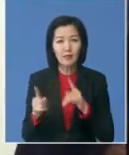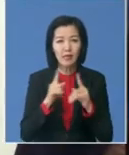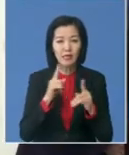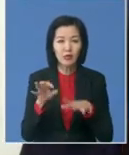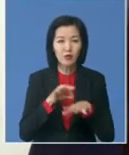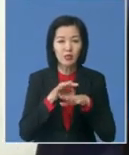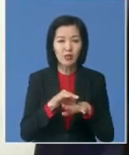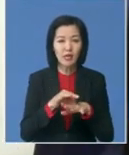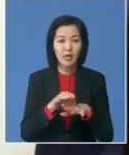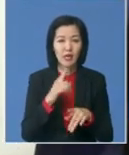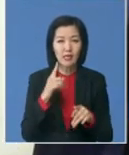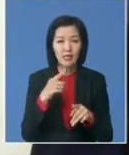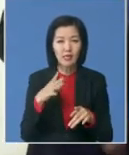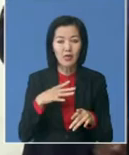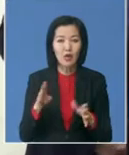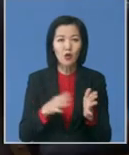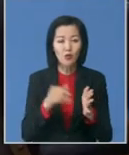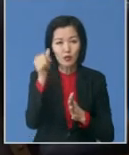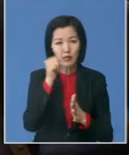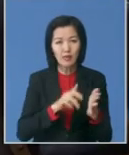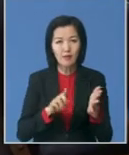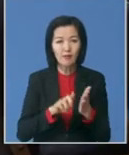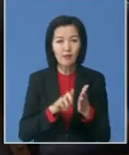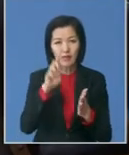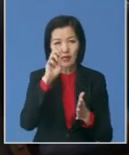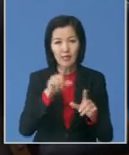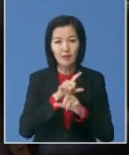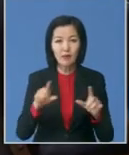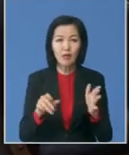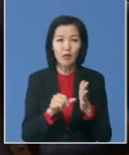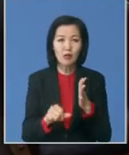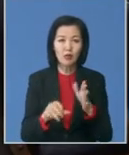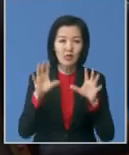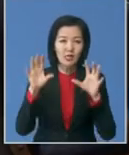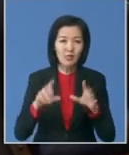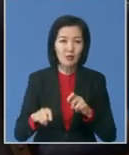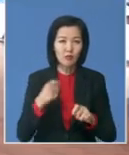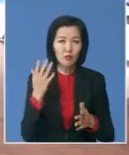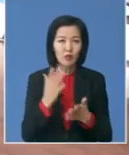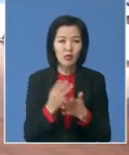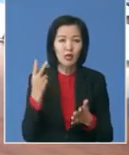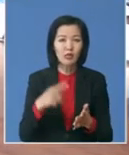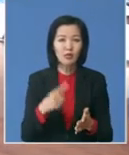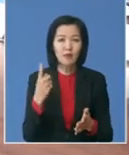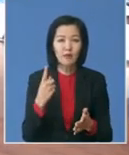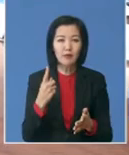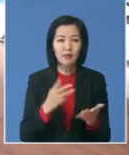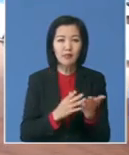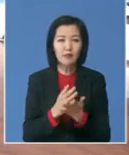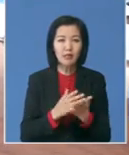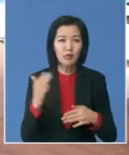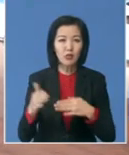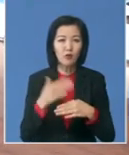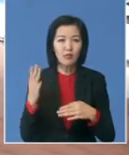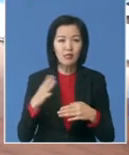айтылды. Сонымен қатар 9 айда мемлекеттік мекемелерде 600-ден аса заң бұзушылық орналған. 21 қызметкер тәртіптік